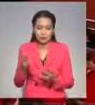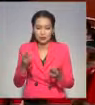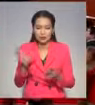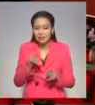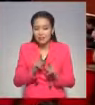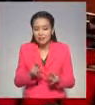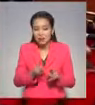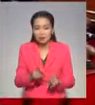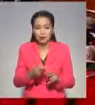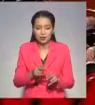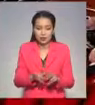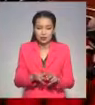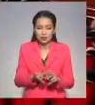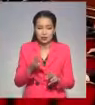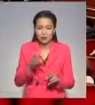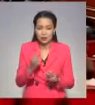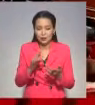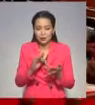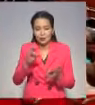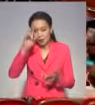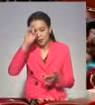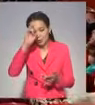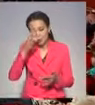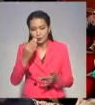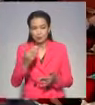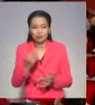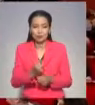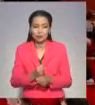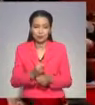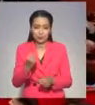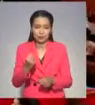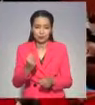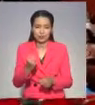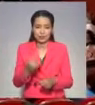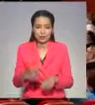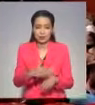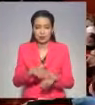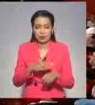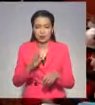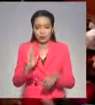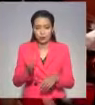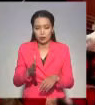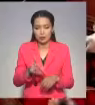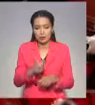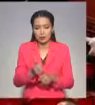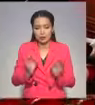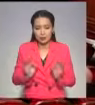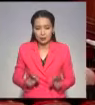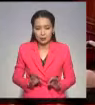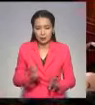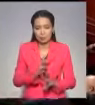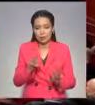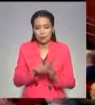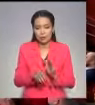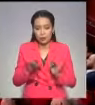на межэтнической, языковой и социальной почве государства будут жестко пресекаться в рамках закона. Генеральная прокуратура, Министерство